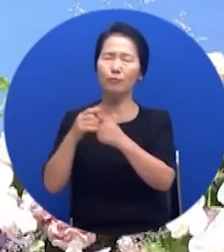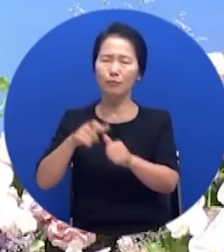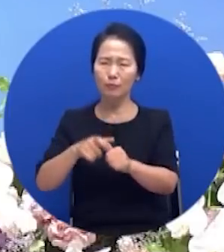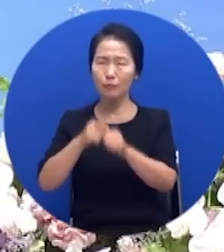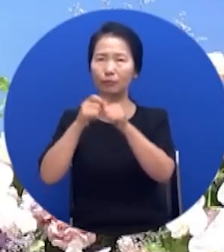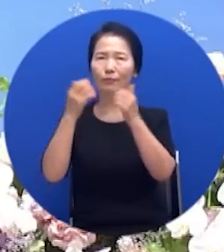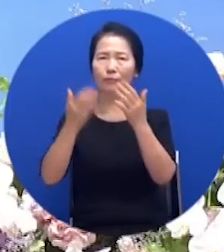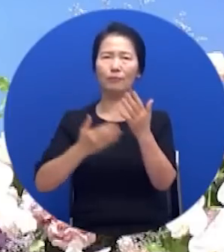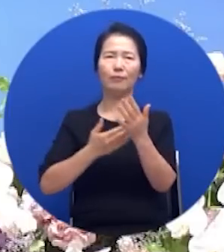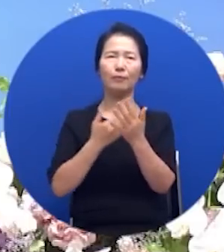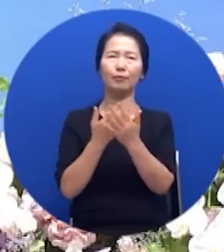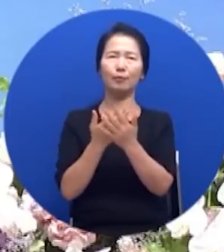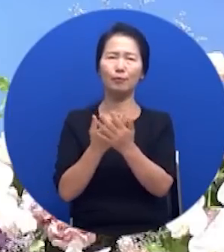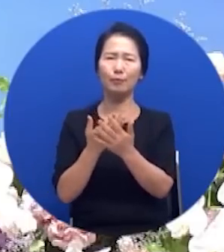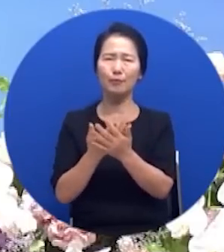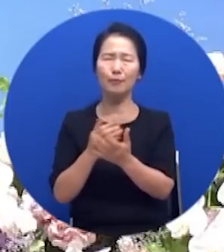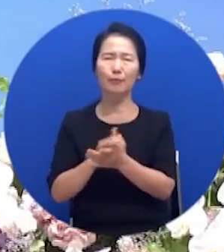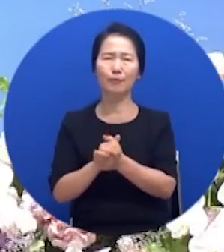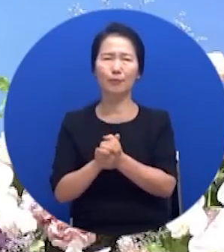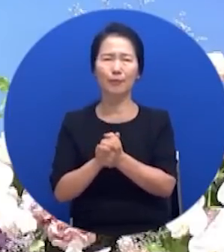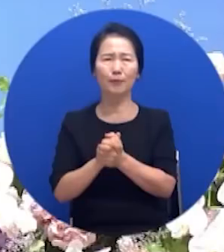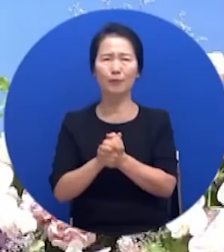살려주시옵소서.